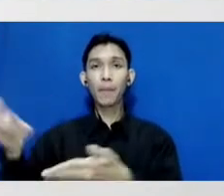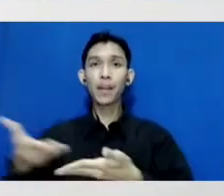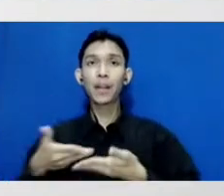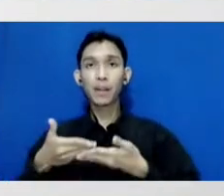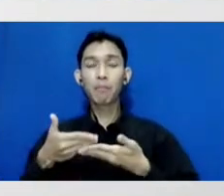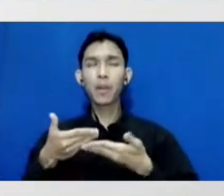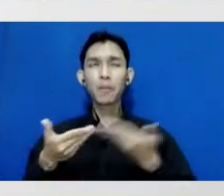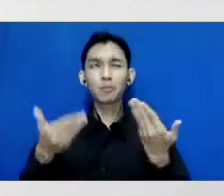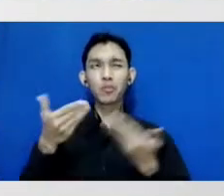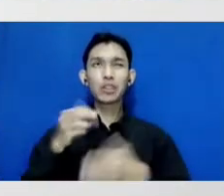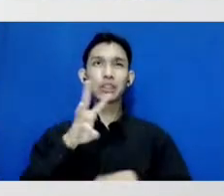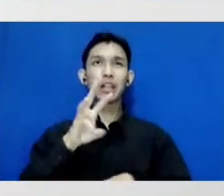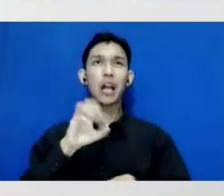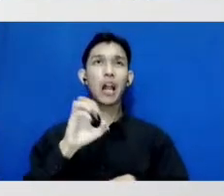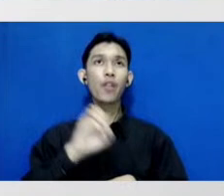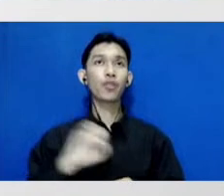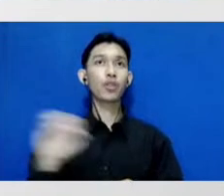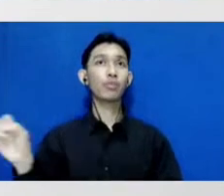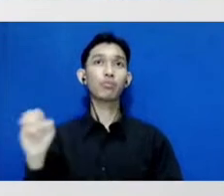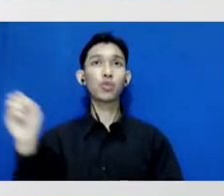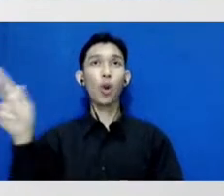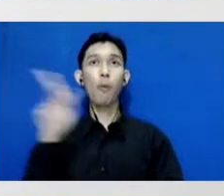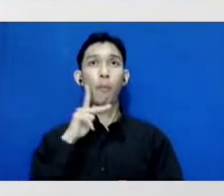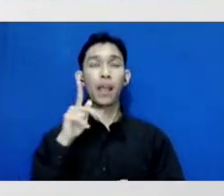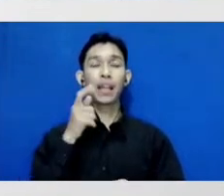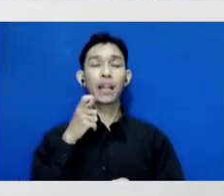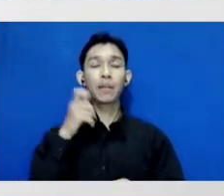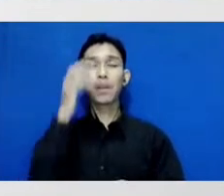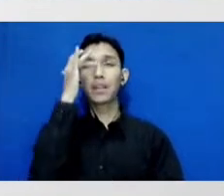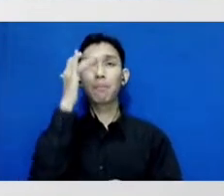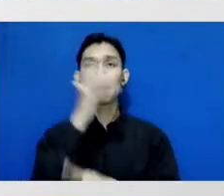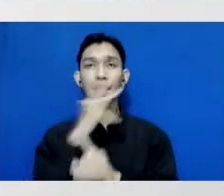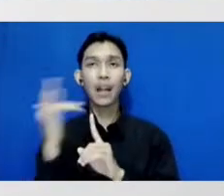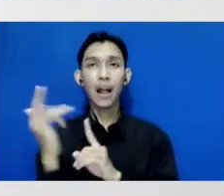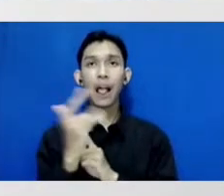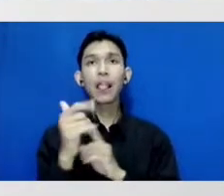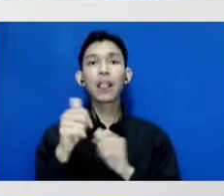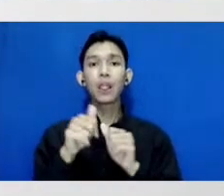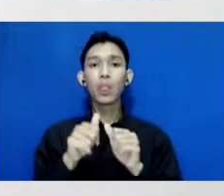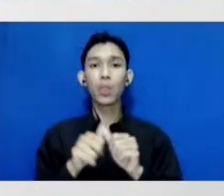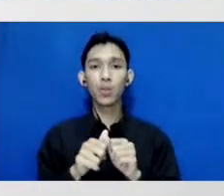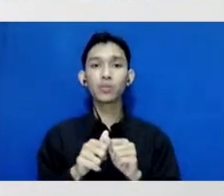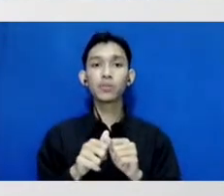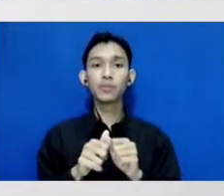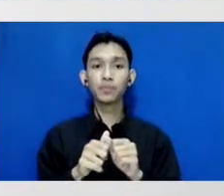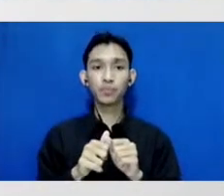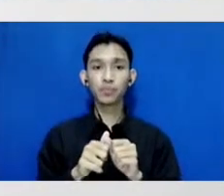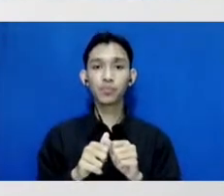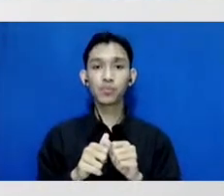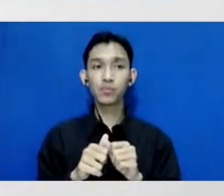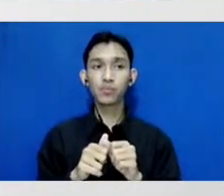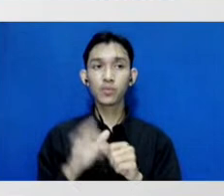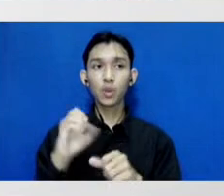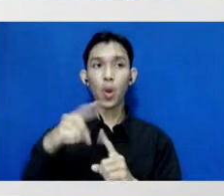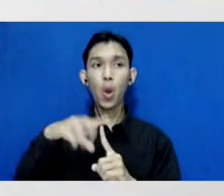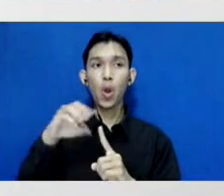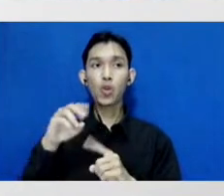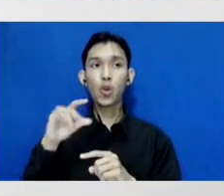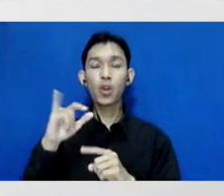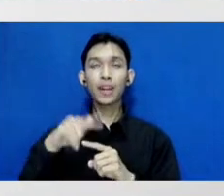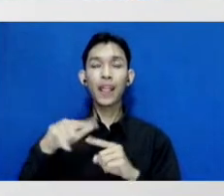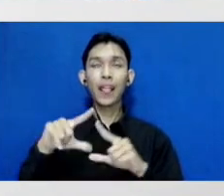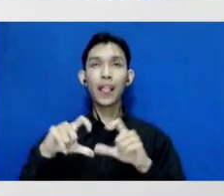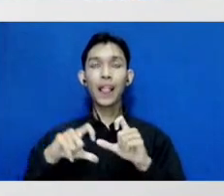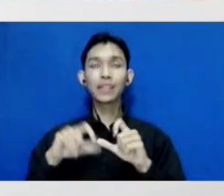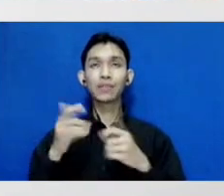lebih hampir 300 ribu complaints dari masyarakat, dan juga otoritas juga semakin, walaupun ini bukan indikator